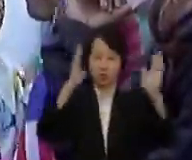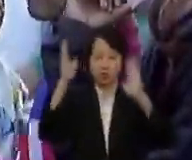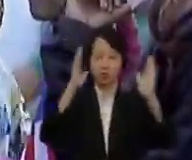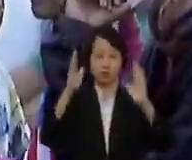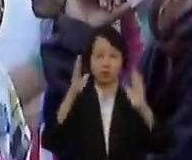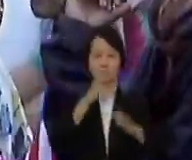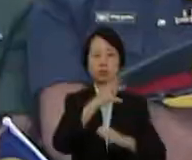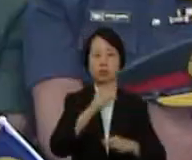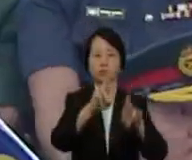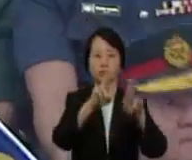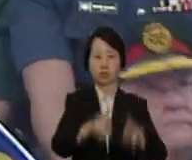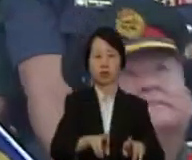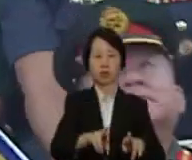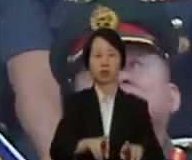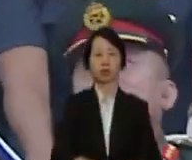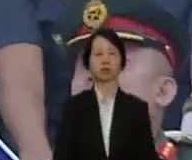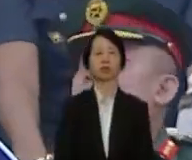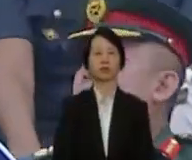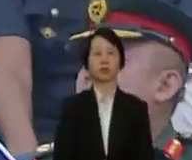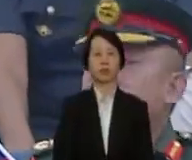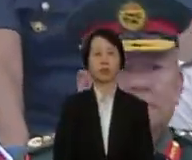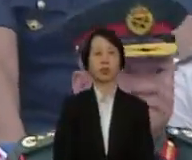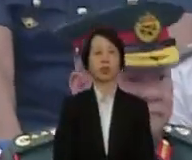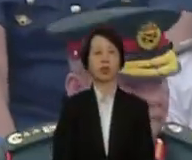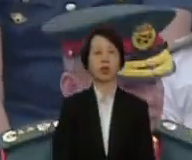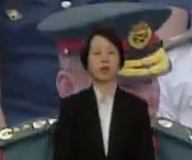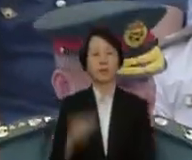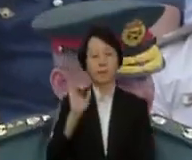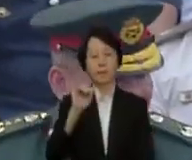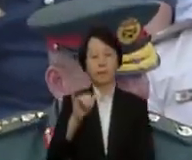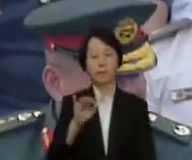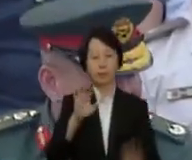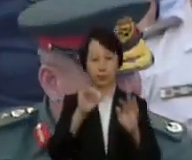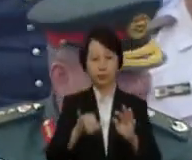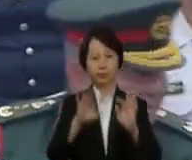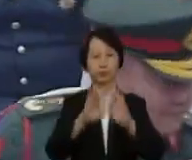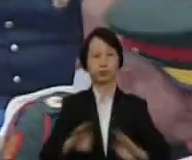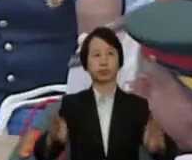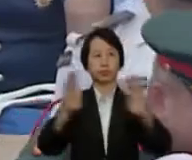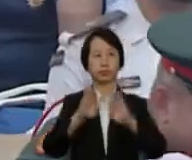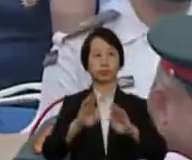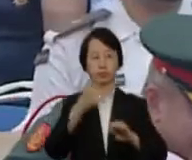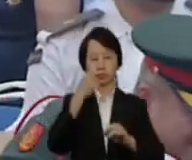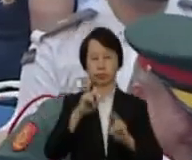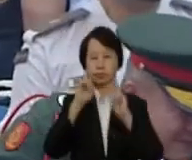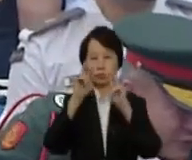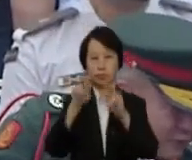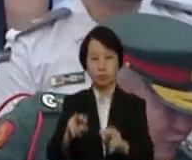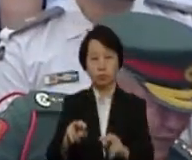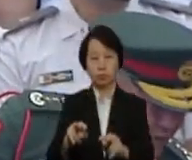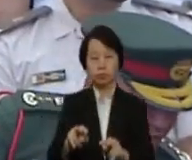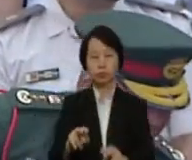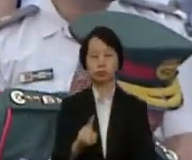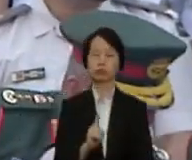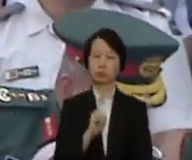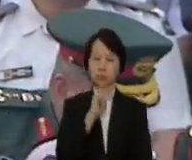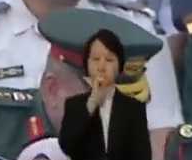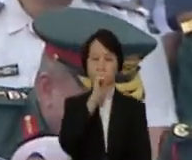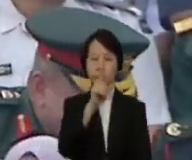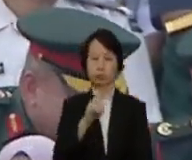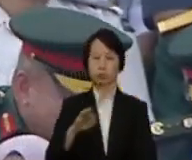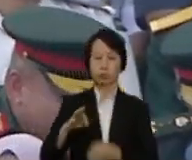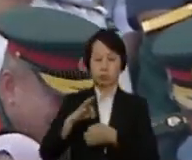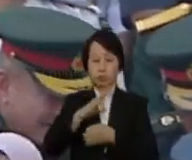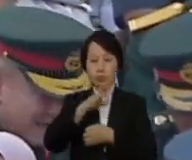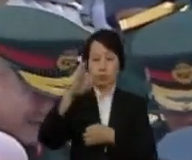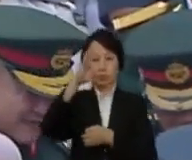air dan rakyat secara keseluruhannya. Ya, yang penting adalah untuk kita melihat bahawa sebenarnya semangat